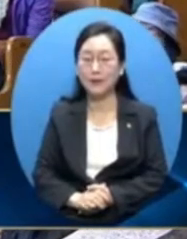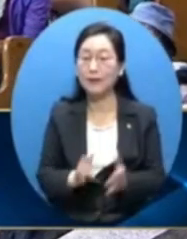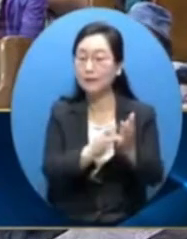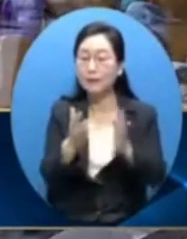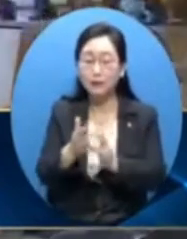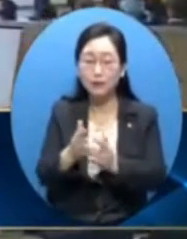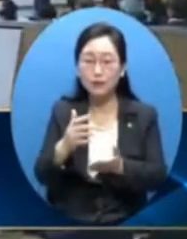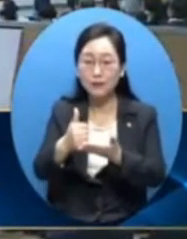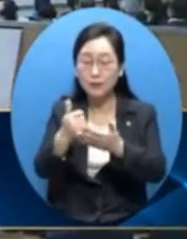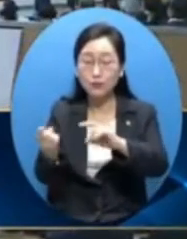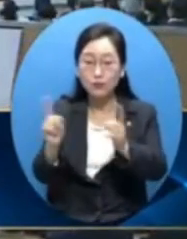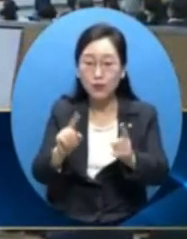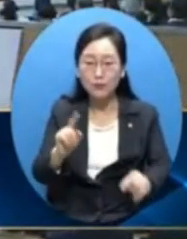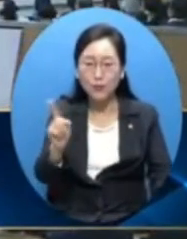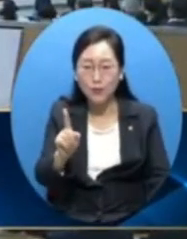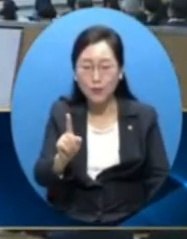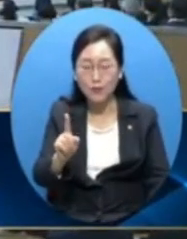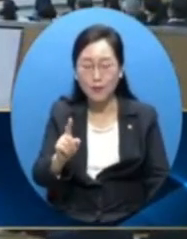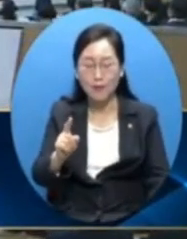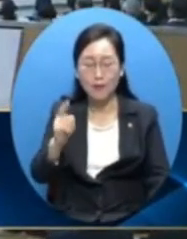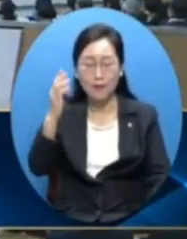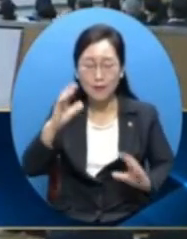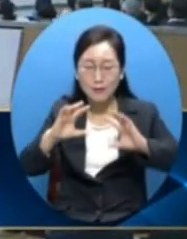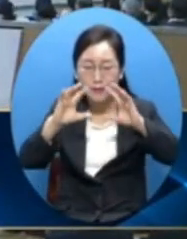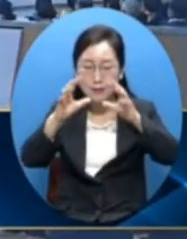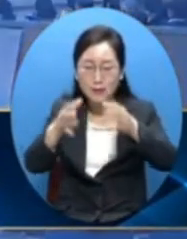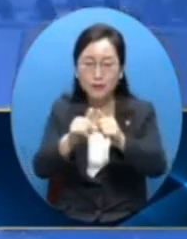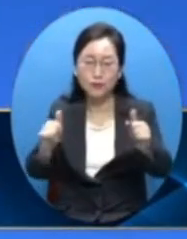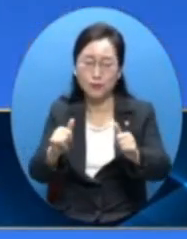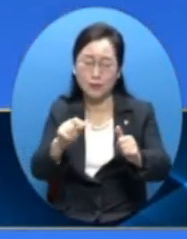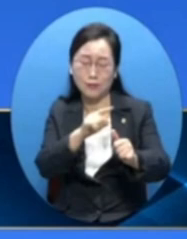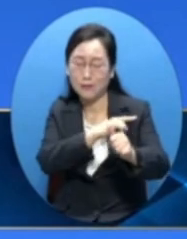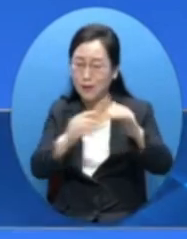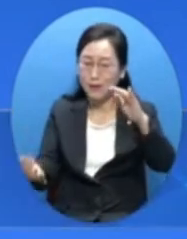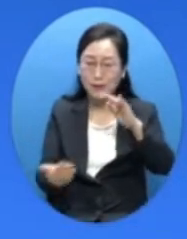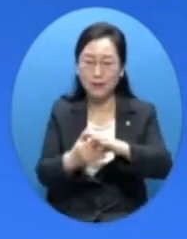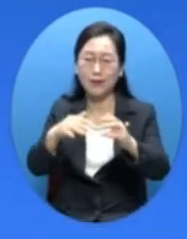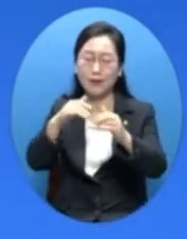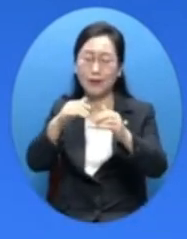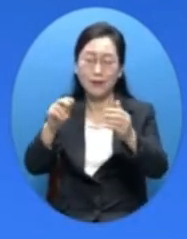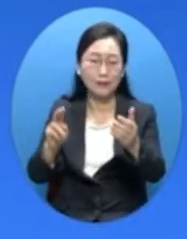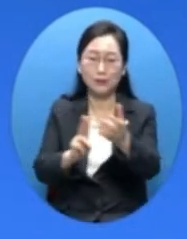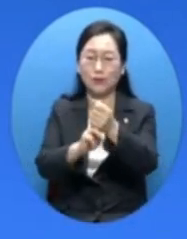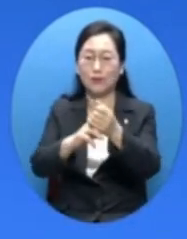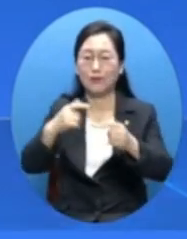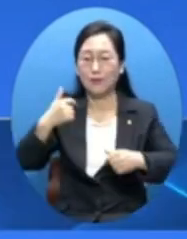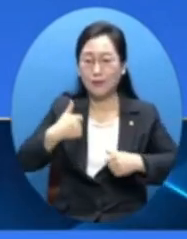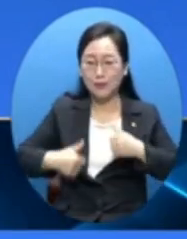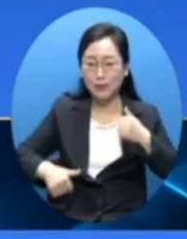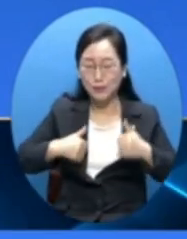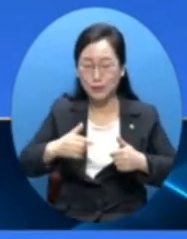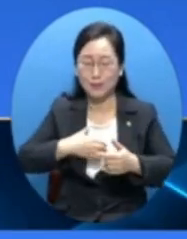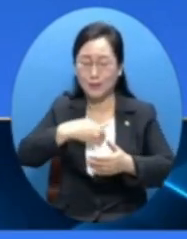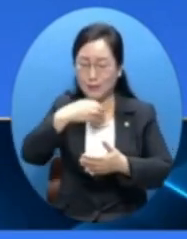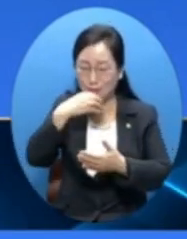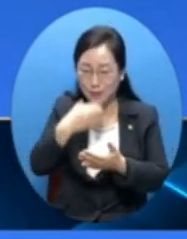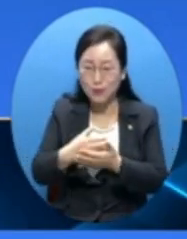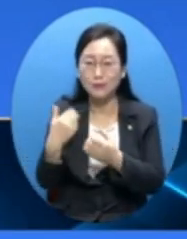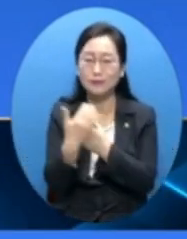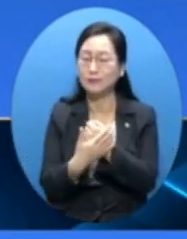예수님의 부활은 인류 최대의 기적이요 기쁨과 감격과 은혜의